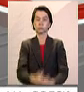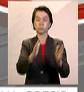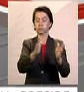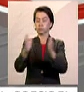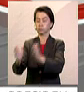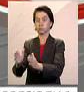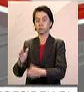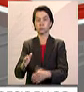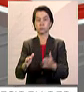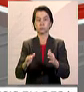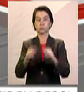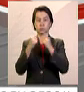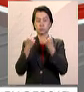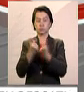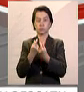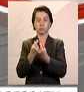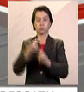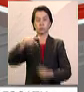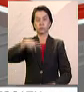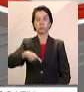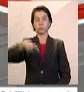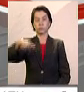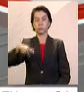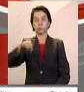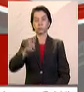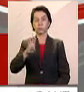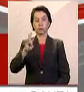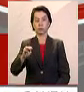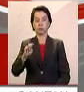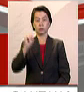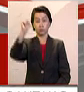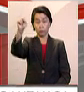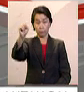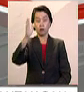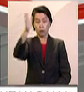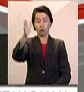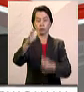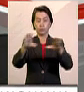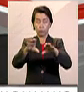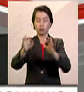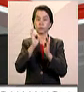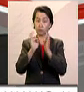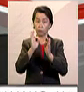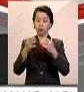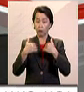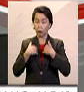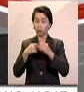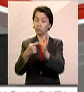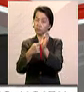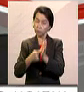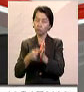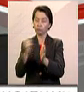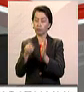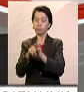Beralih ke perkembangan ini, kemasukan Parti Pribumi Bersatu Malaysia Bersatu ke Sabah hanya akan dilakukan sekiranya terdapat keperluan